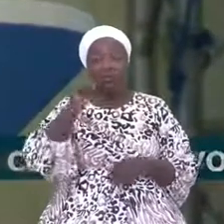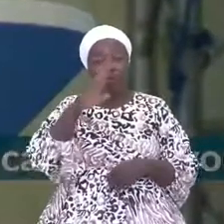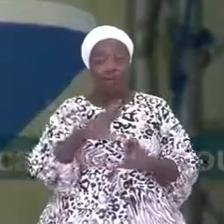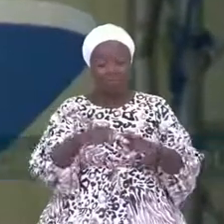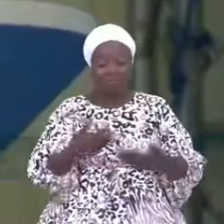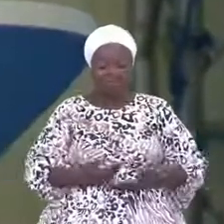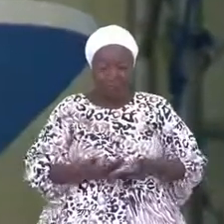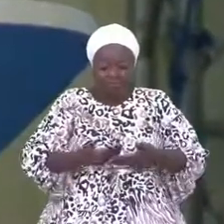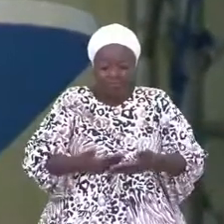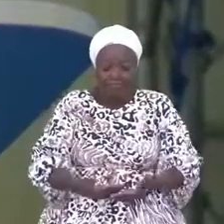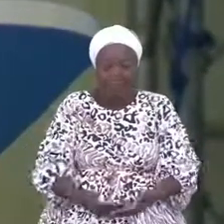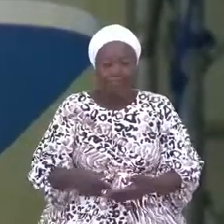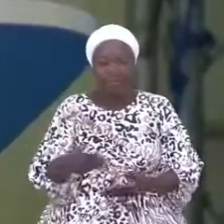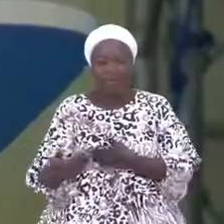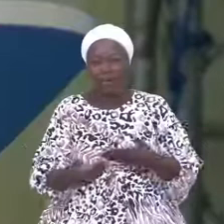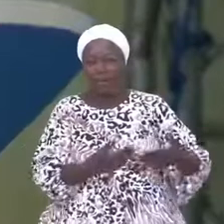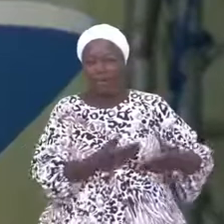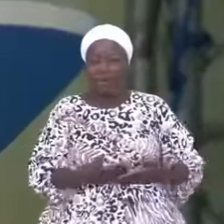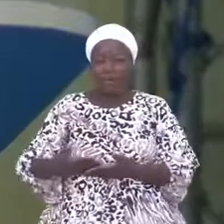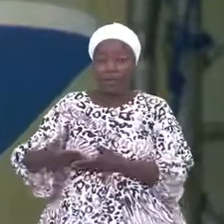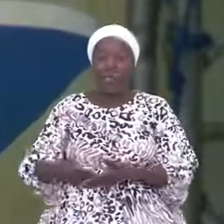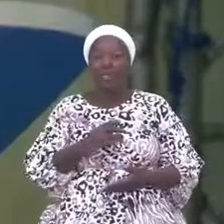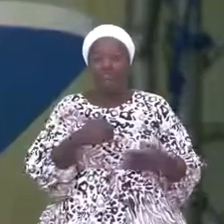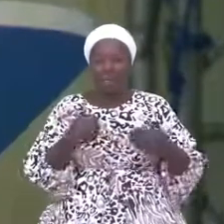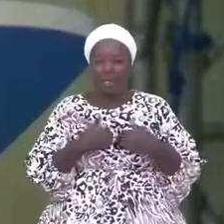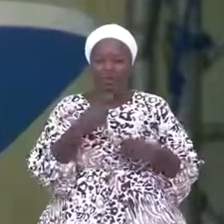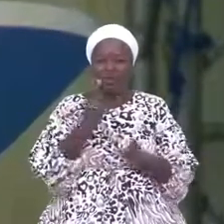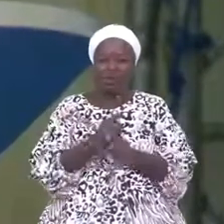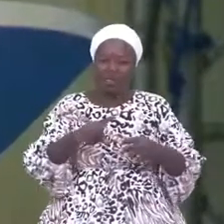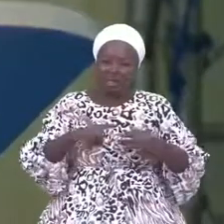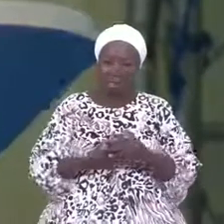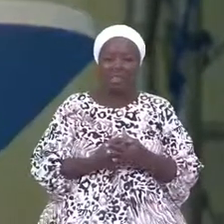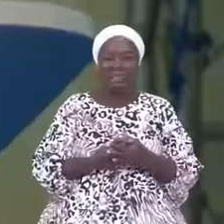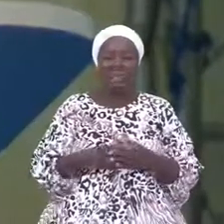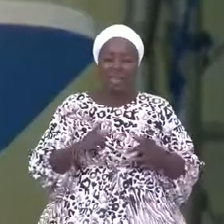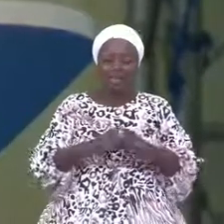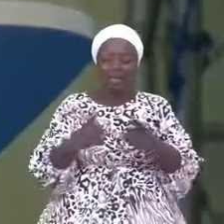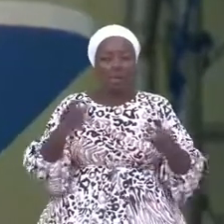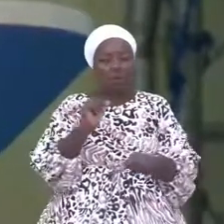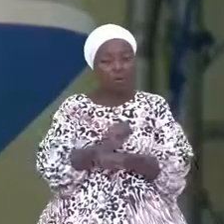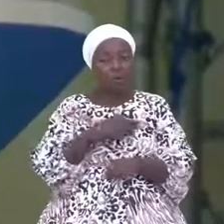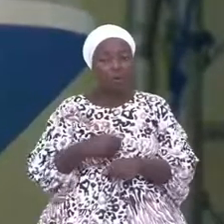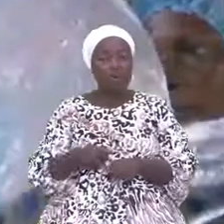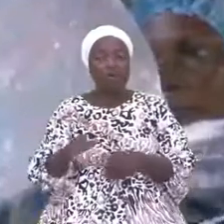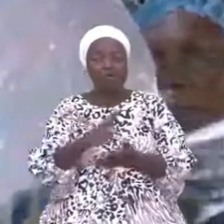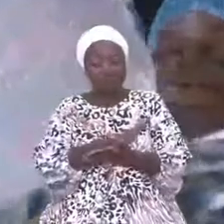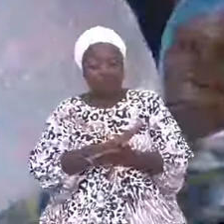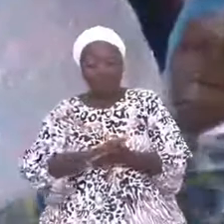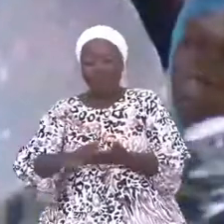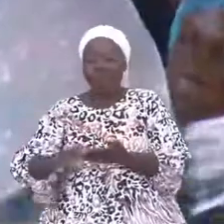donne naissance à un bébé, elle vient à peine de commencer un grand travail. Elle doit le nourrir,